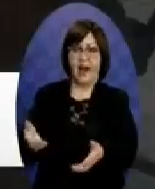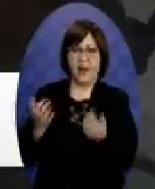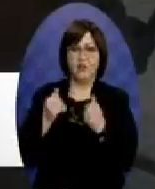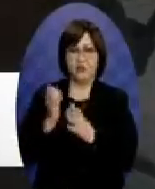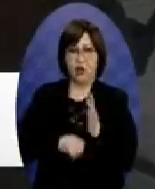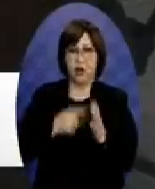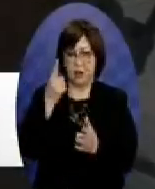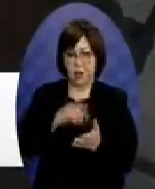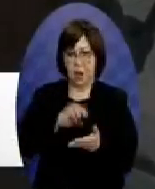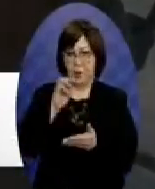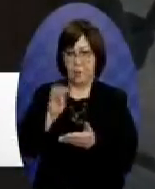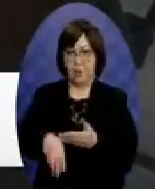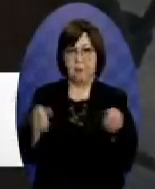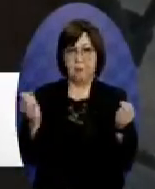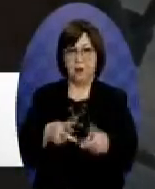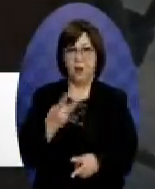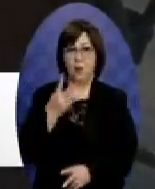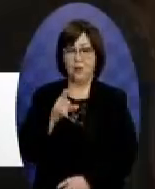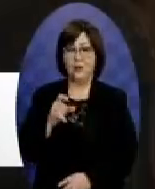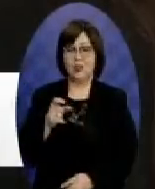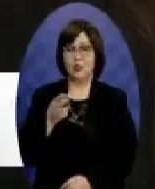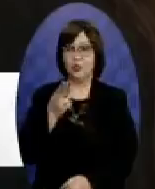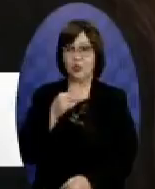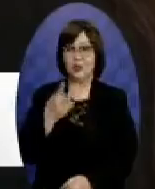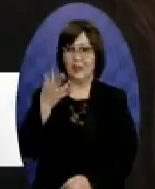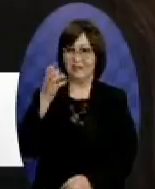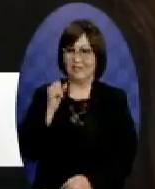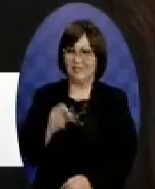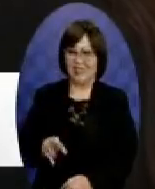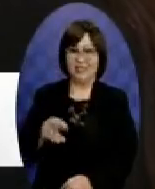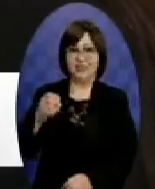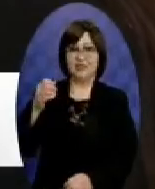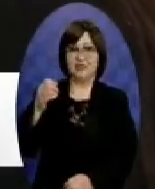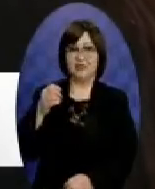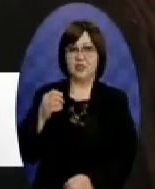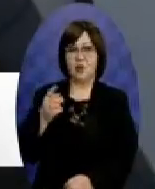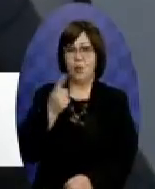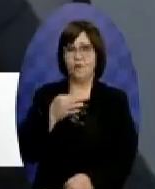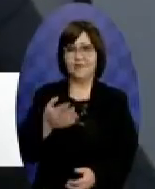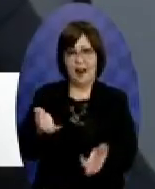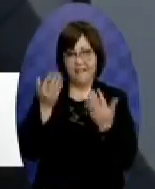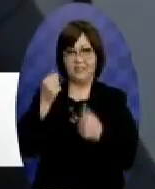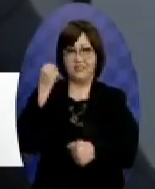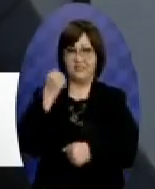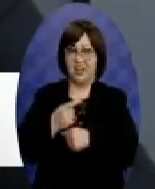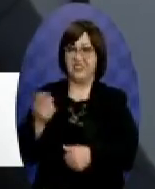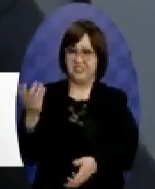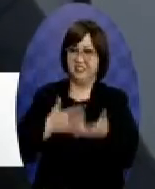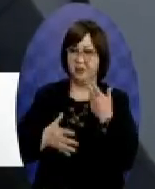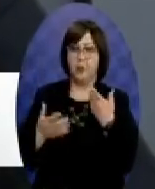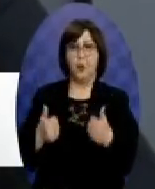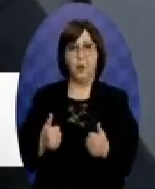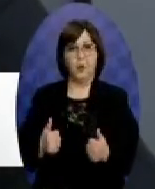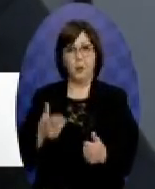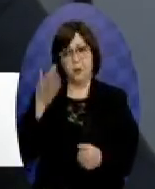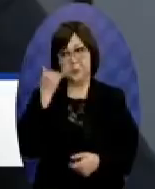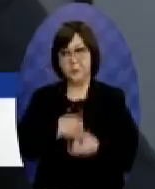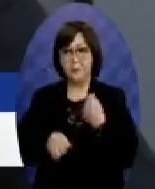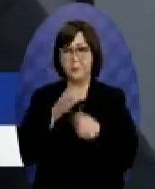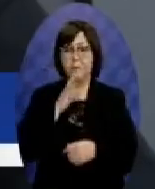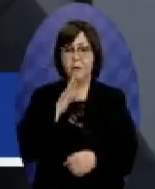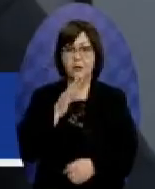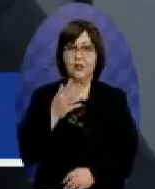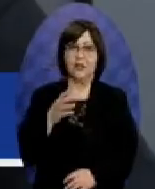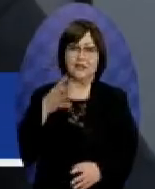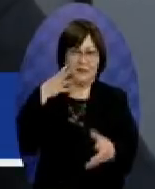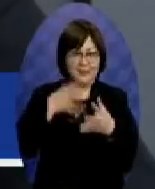төгрөгийн үнийн дүнтэй 5 сая гаруй ширхэг хувьцааны захиалга олон нийтэдээс ирээд байгаа юм байна. Стратегийн хөрөнгө оруулалт бол үндсэндээ 40-60%